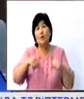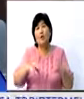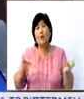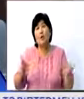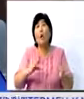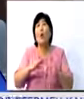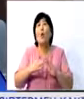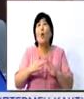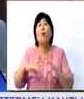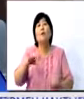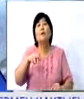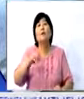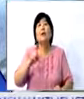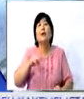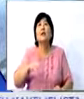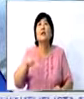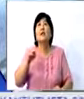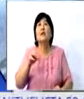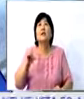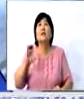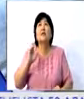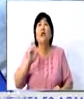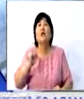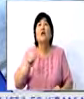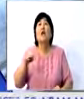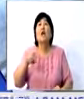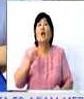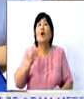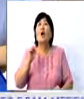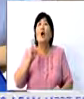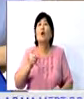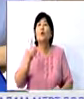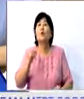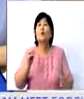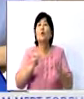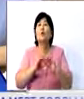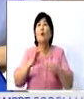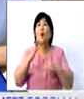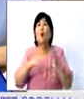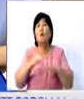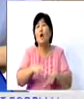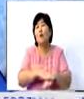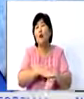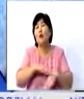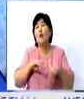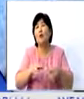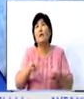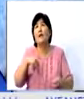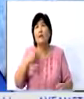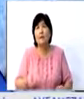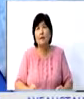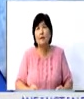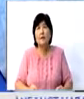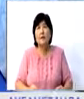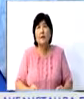Ал облыстық мәслихат депутаты Жангелді Сқақ Жалағаш ауданындағы Аққұм ауылындағы 100 орындық мектептің құрылысы баяу жүріп жатқандығын айтты. Бірінші